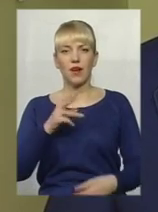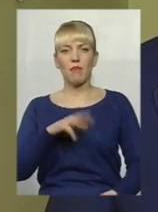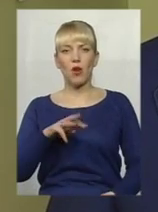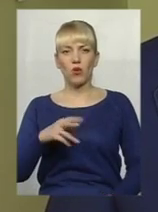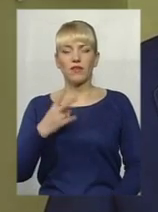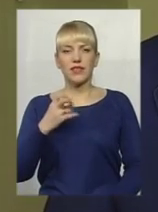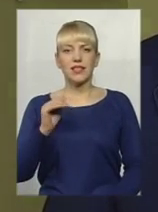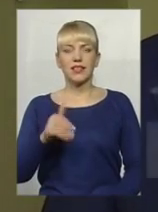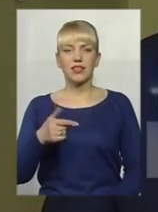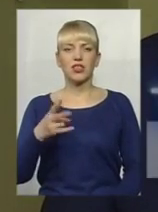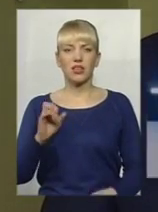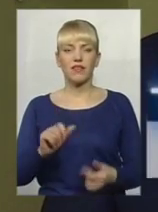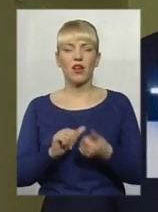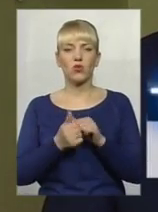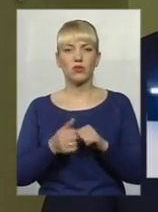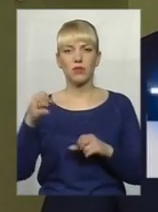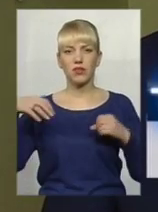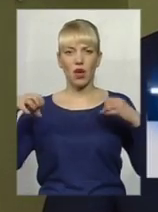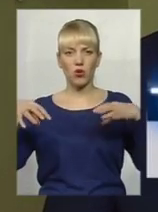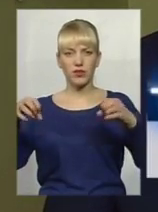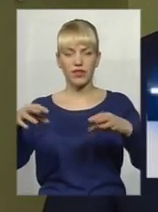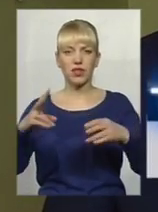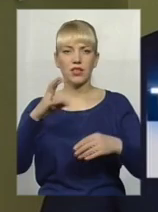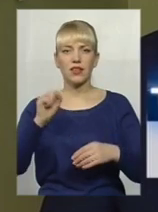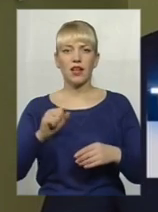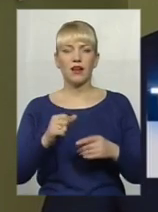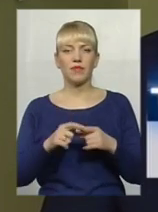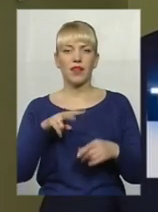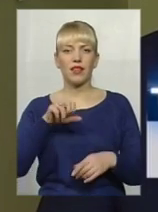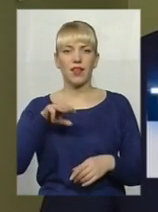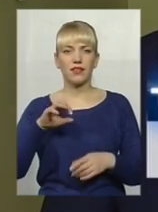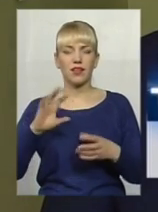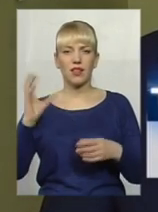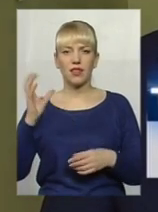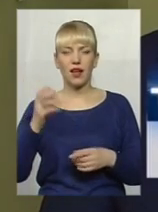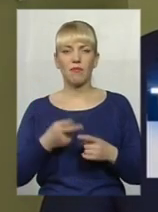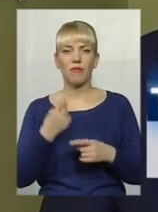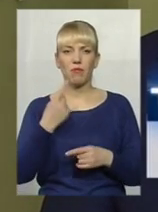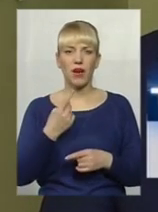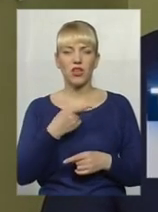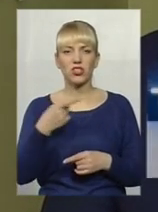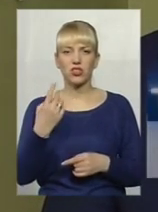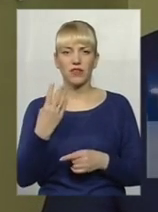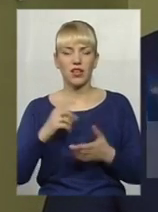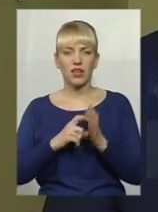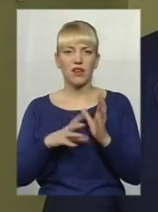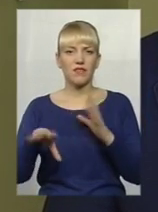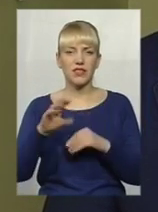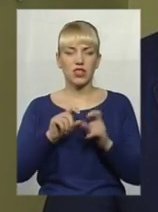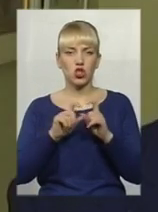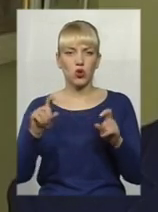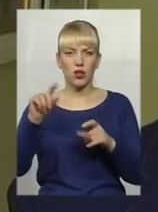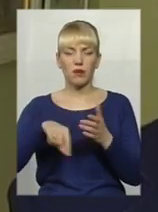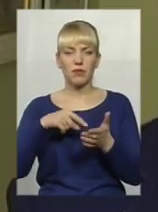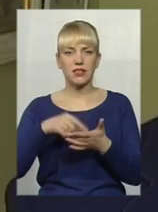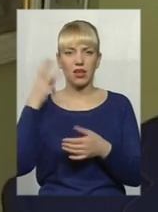гривень на заміну освітлення на LED-лампи в перших четвертих класах всіх загальноосвітніх школах міста